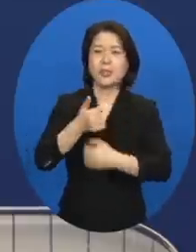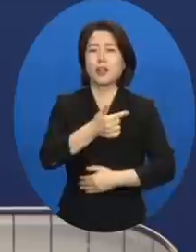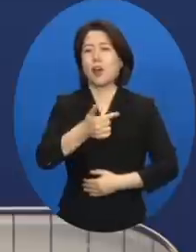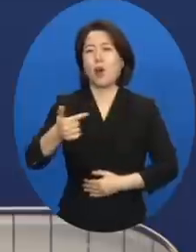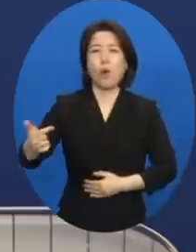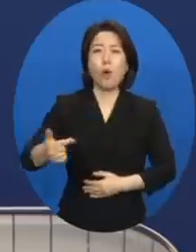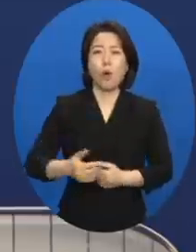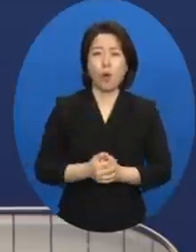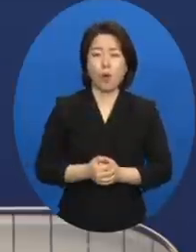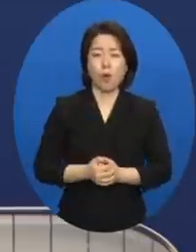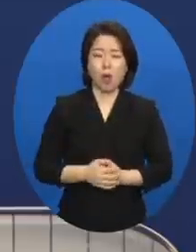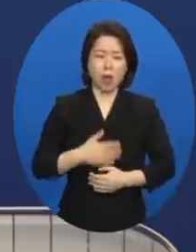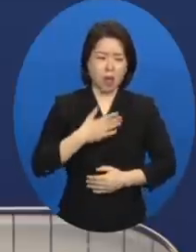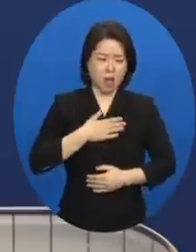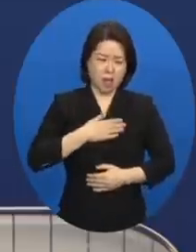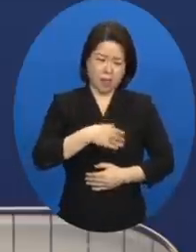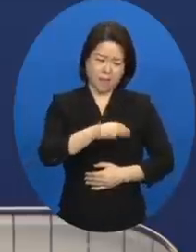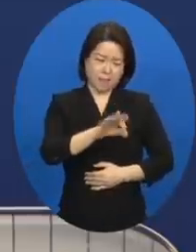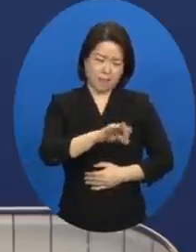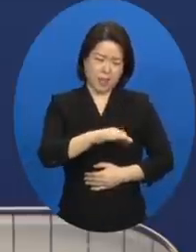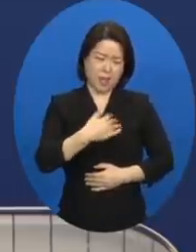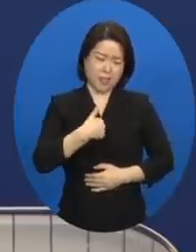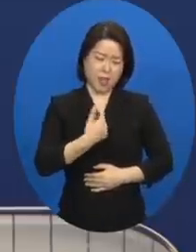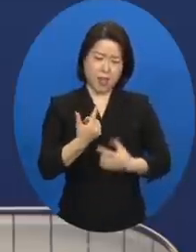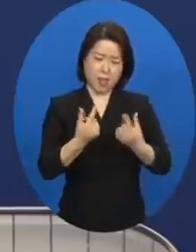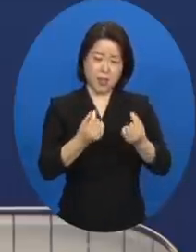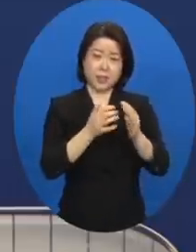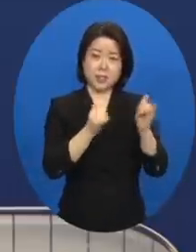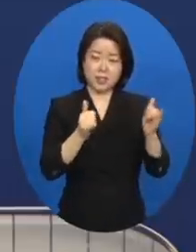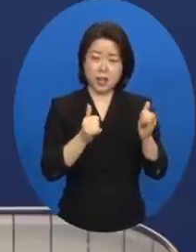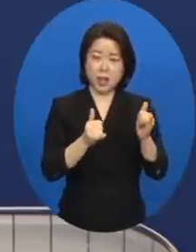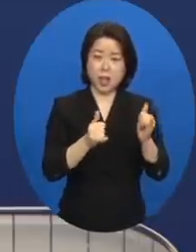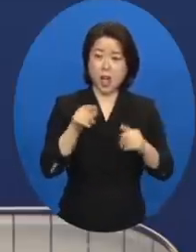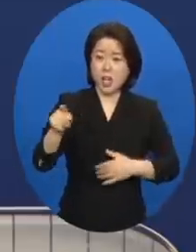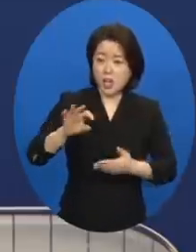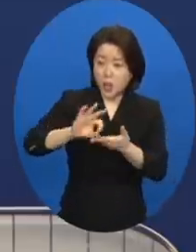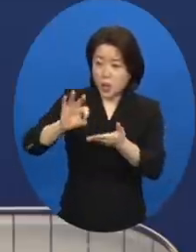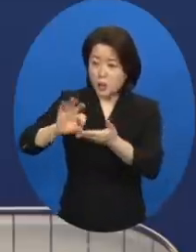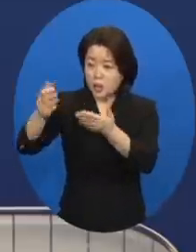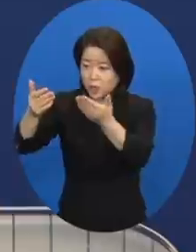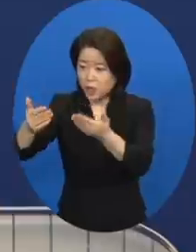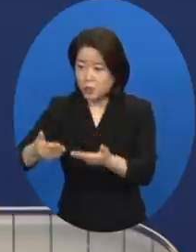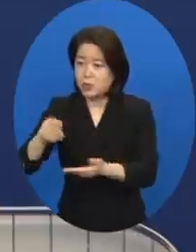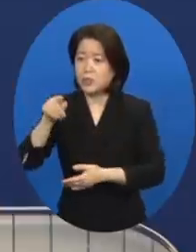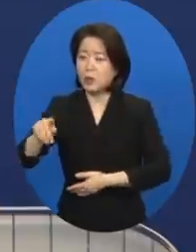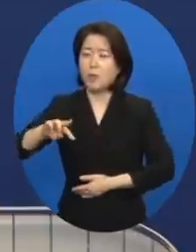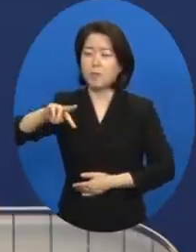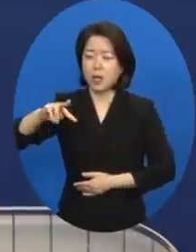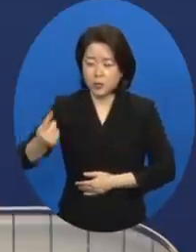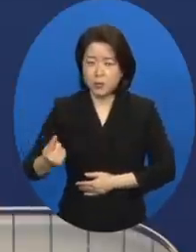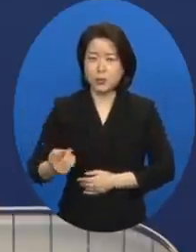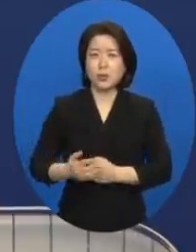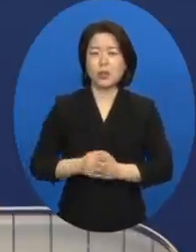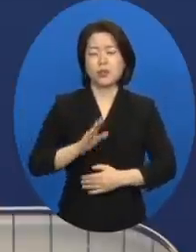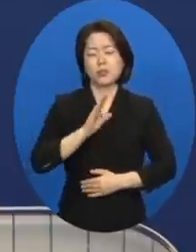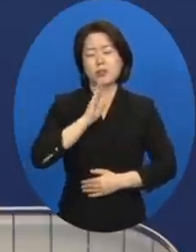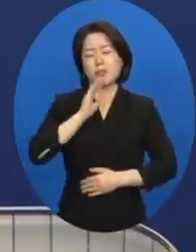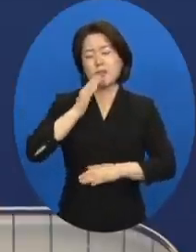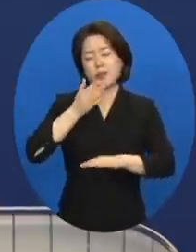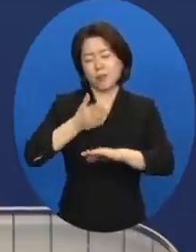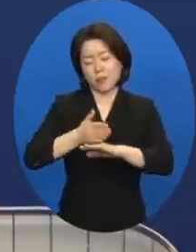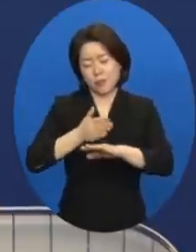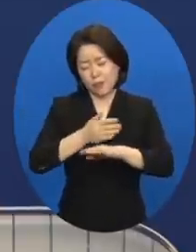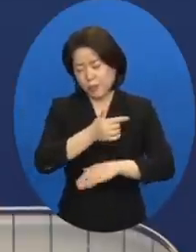나 같은 걸 여기에 써 주시는 것만으로도 너무 감사하더라고요.